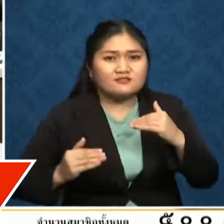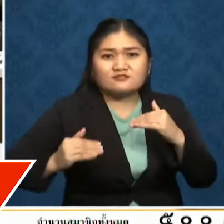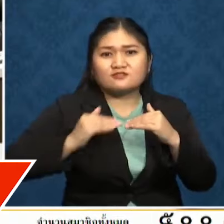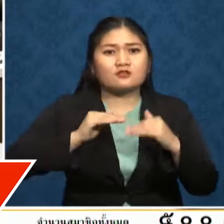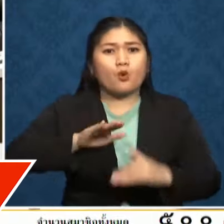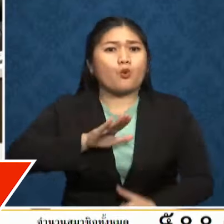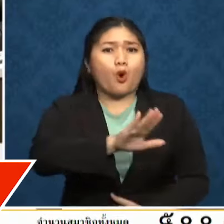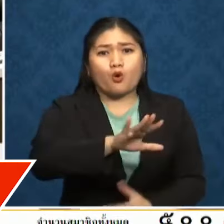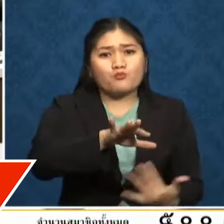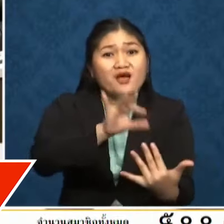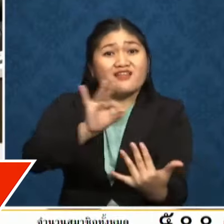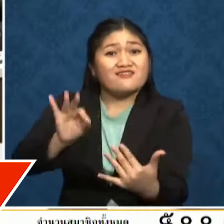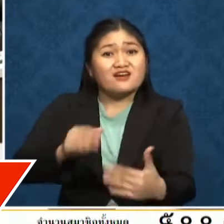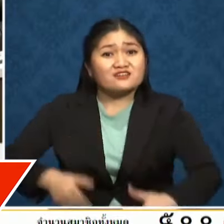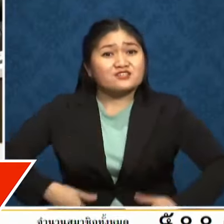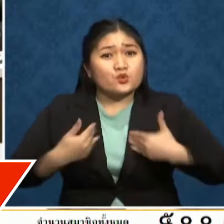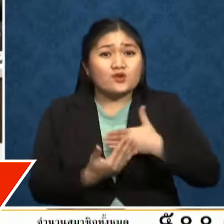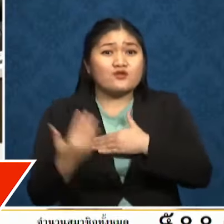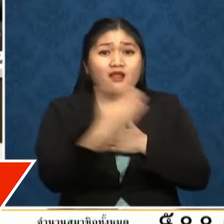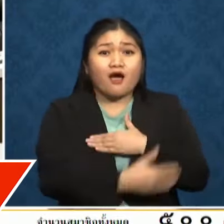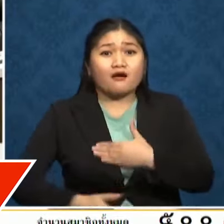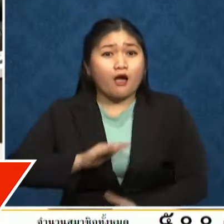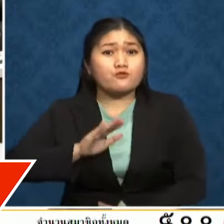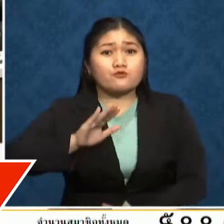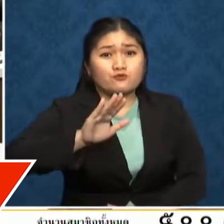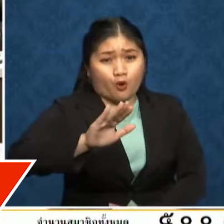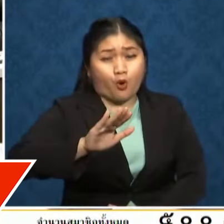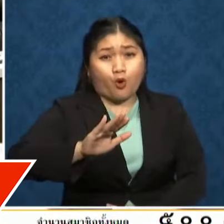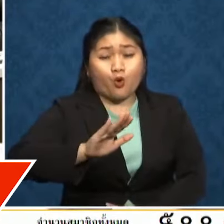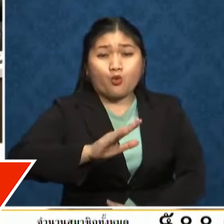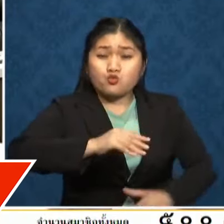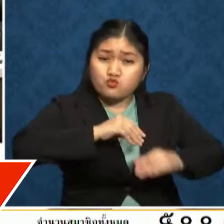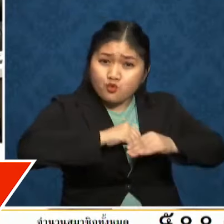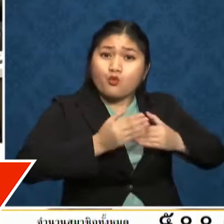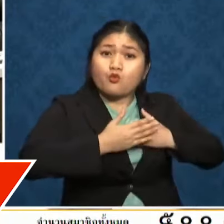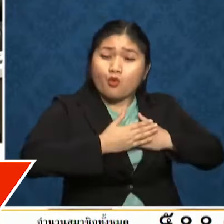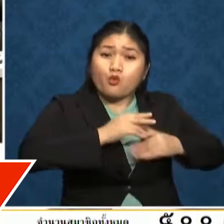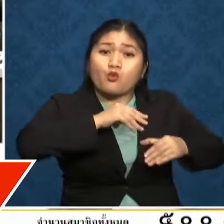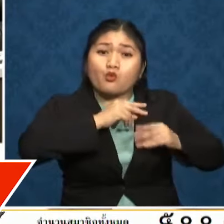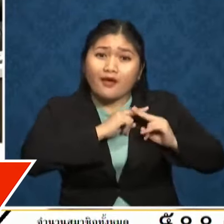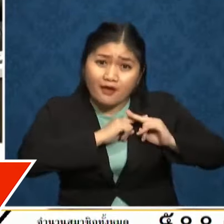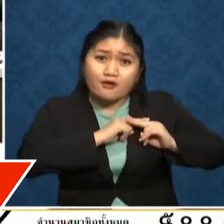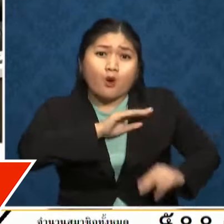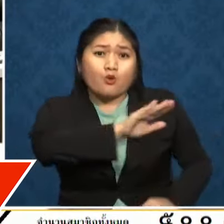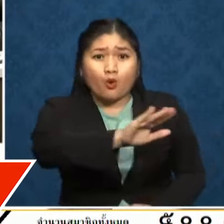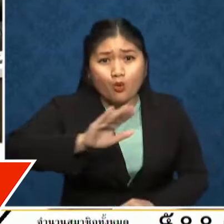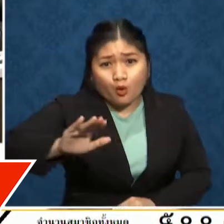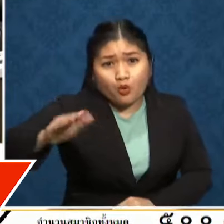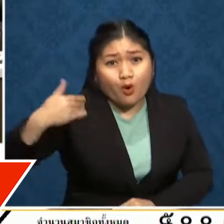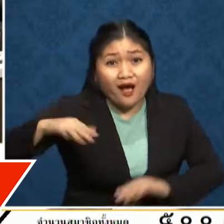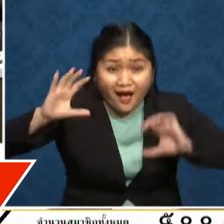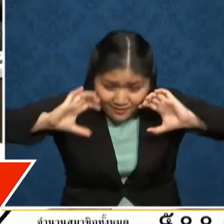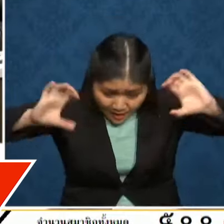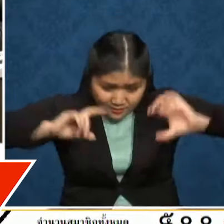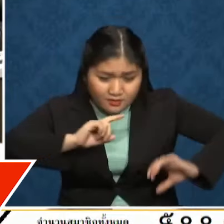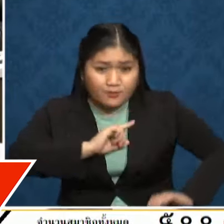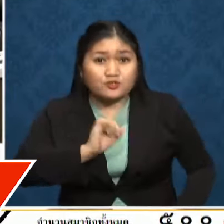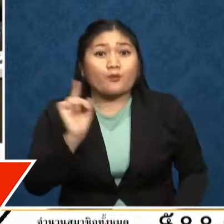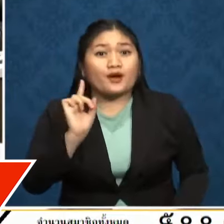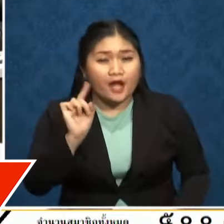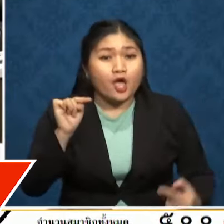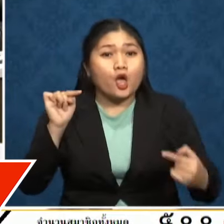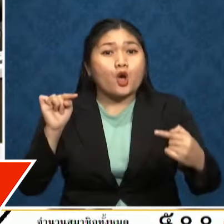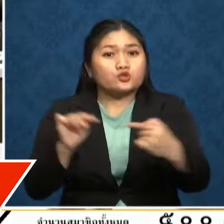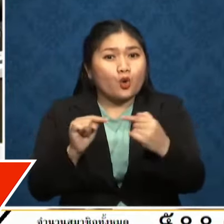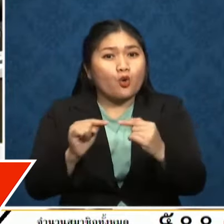ในการเลือกของชีวิตร่างกายของตัตนของเขารัดมีหน้าที่แต่เพียงเรื่องข